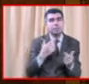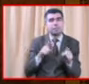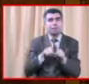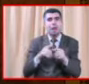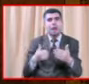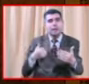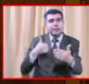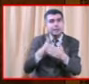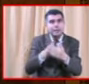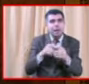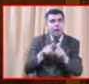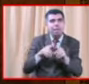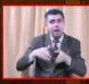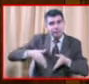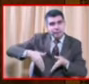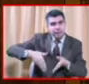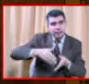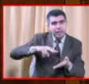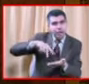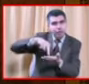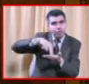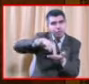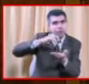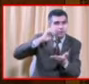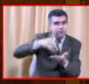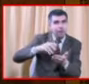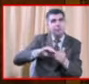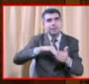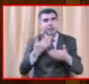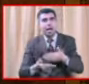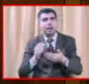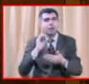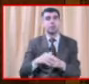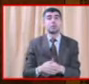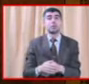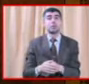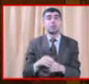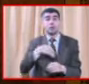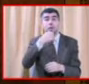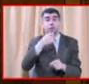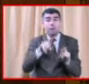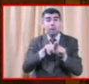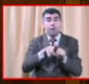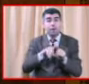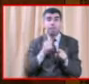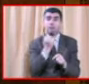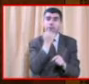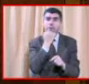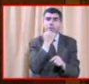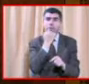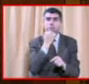واحد طاح من فوق القنطره وواحد هذا الى اخره. ولكن مع الاسف الفاجعه